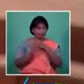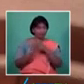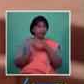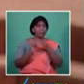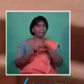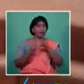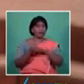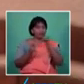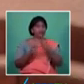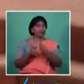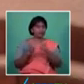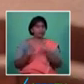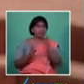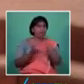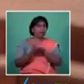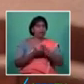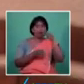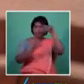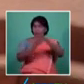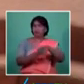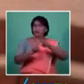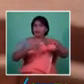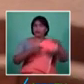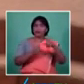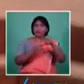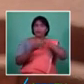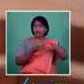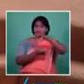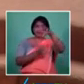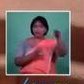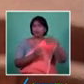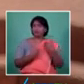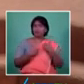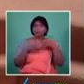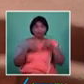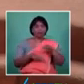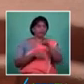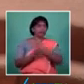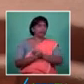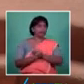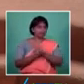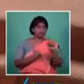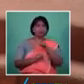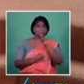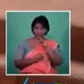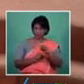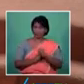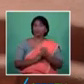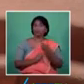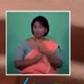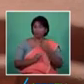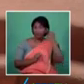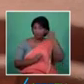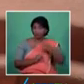ලේකම් කොට්ටාසේ හැර හම්බන්තොට දිස්ත්‍රික්කයේ තුල වෙනත් කිසිදු ප්‍රාදේශීය ලේකම් කොට්ටාසයක මාහට ඉඩමක් නොඇති බව අවධාරණය කරමි